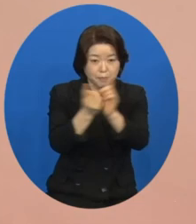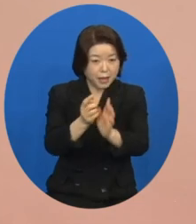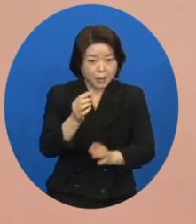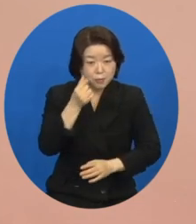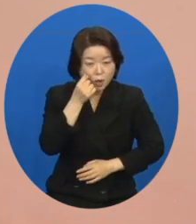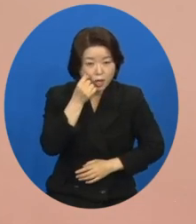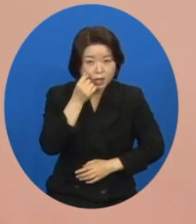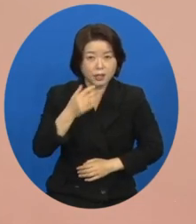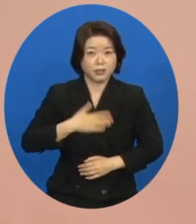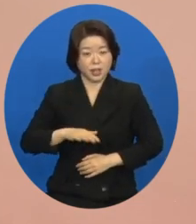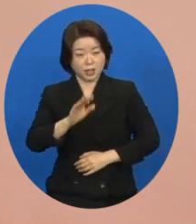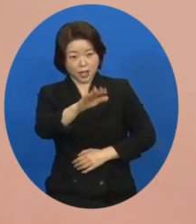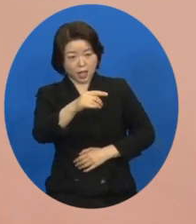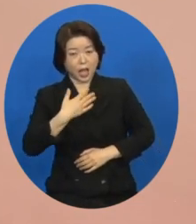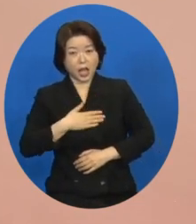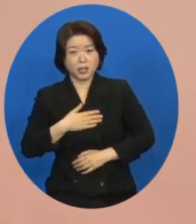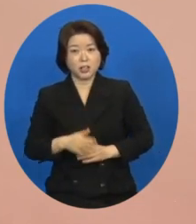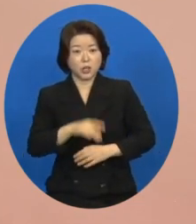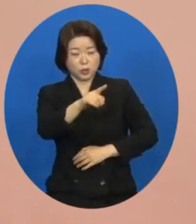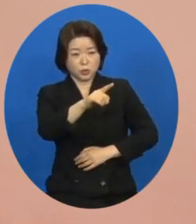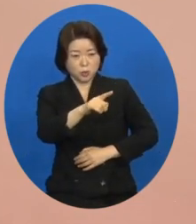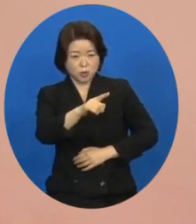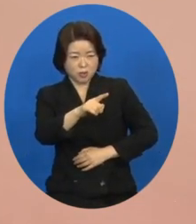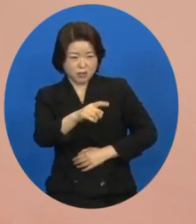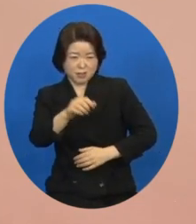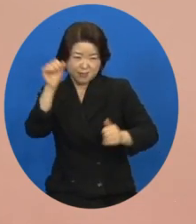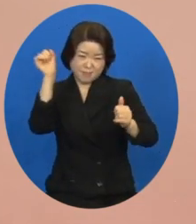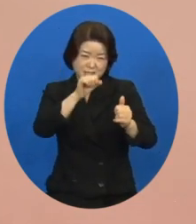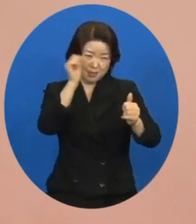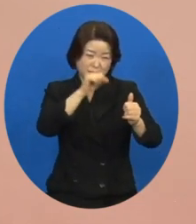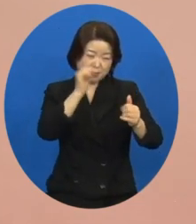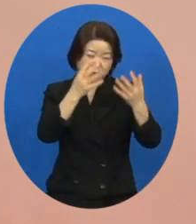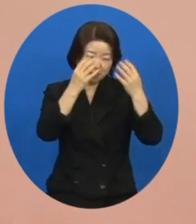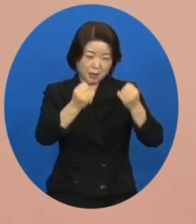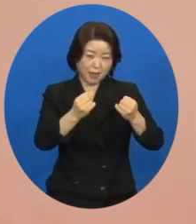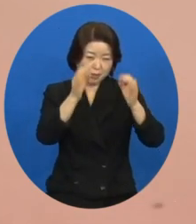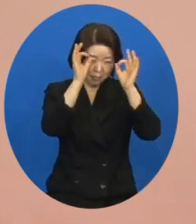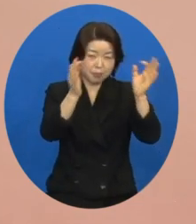내가 아는데 너 많이 맞은 거 내가 봤는데.